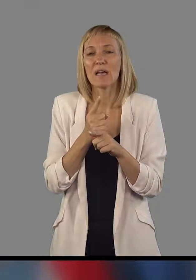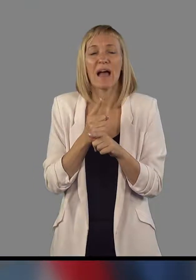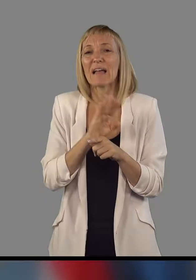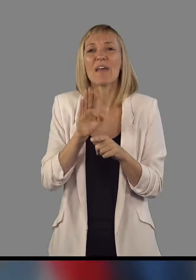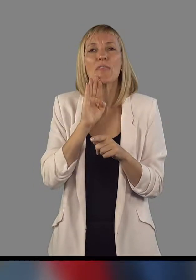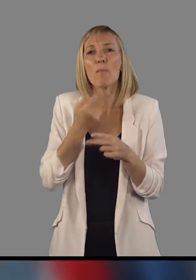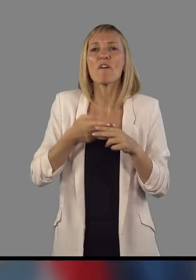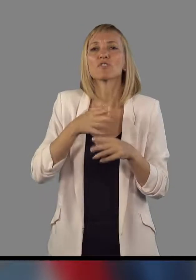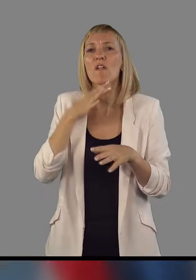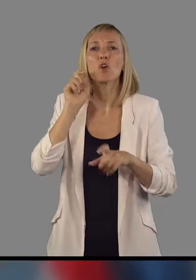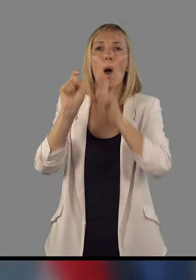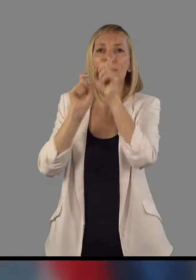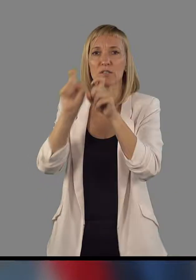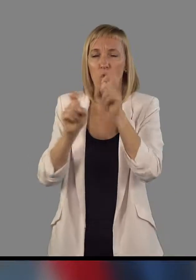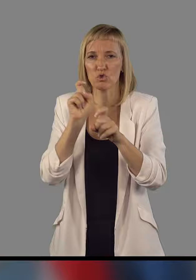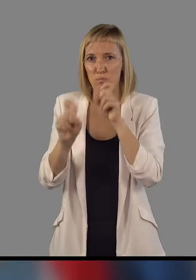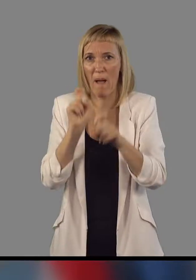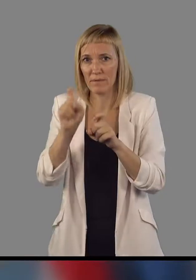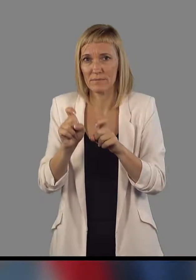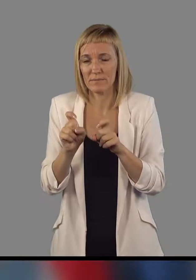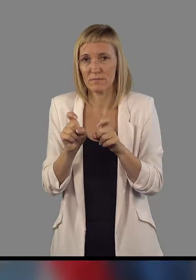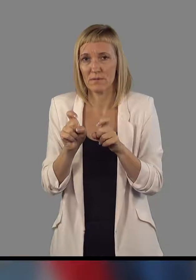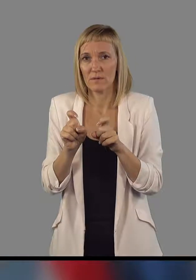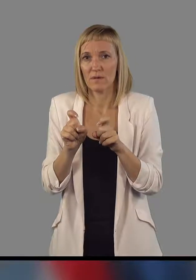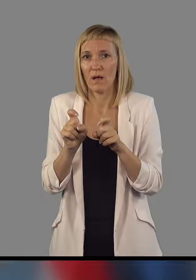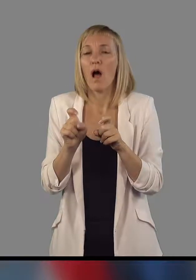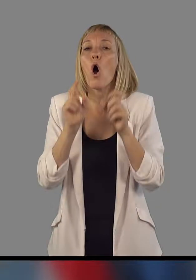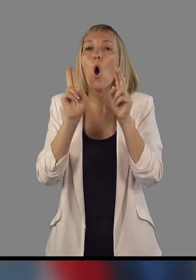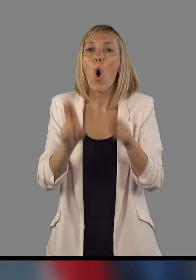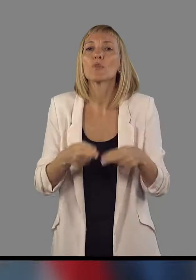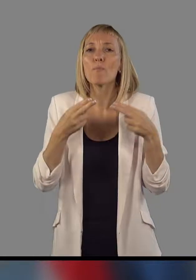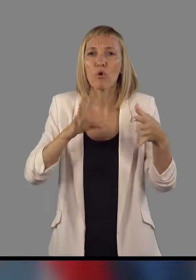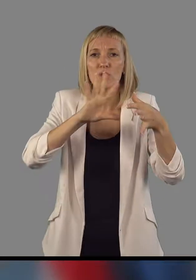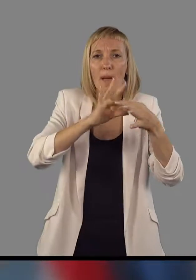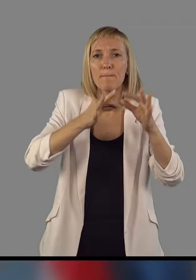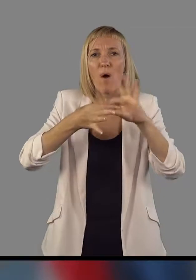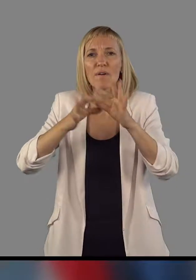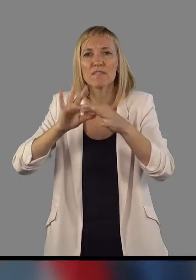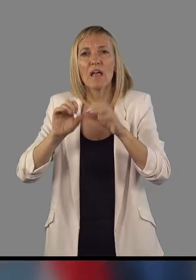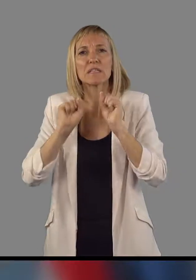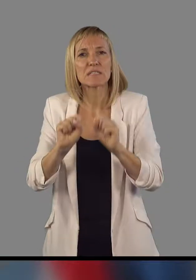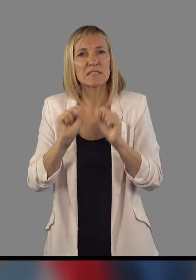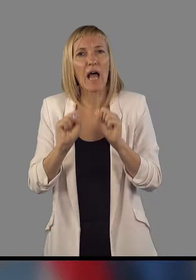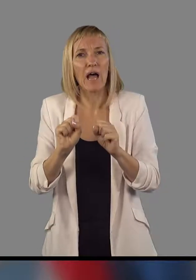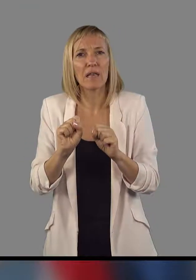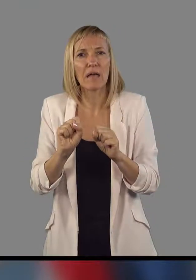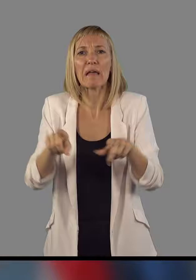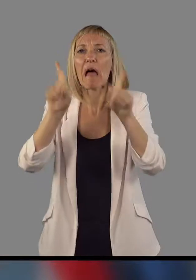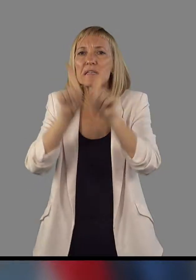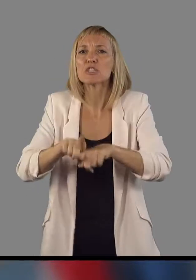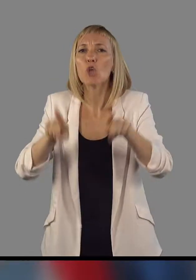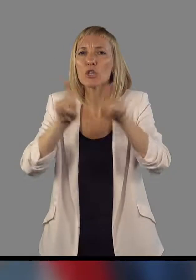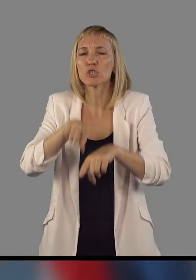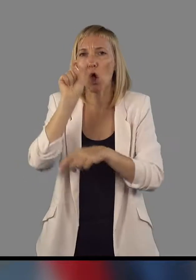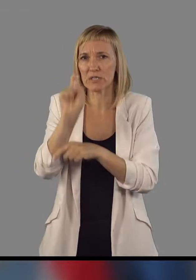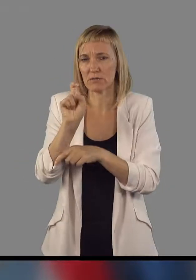ponudnike od pritoževanja, je onemogočanje veriženja nenehnega pritoževanja na